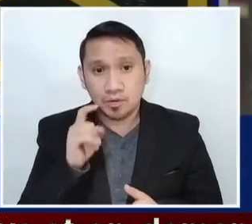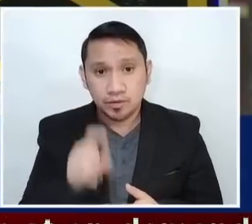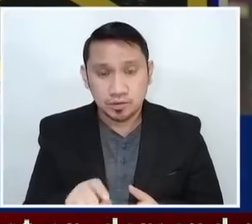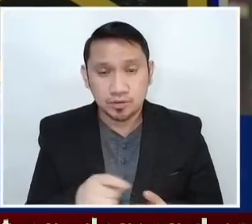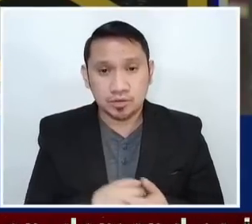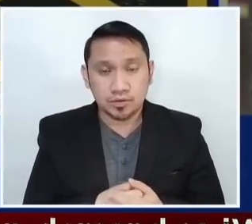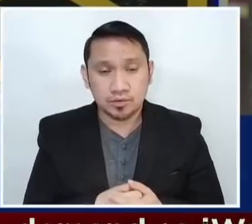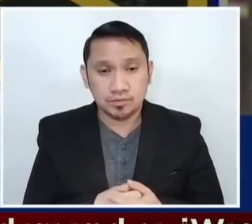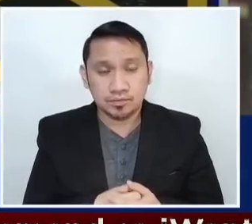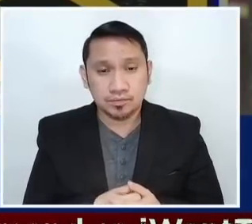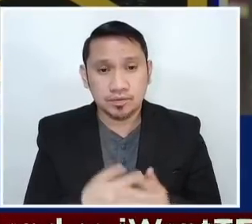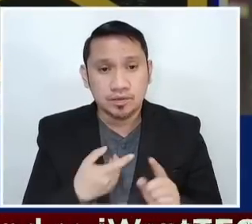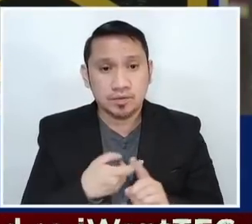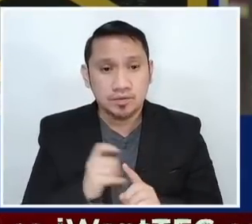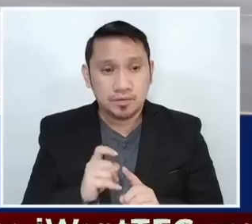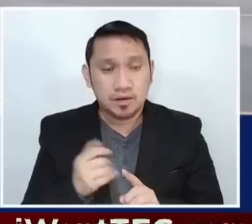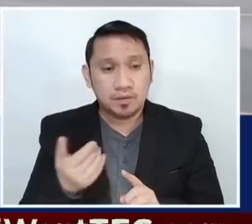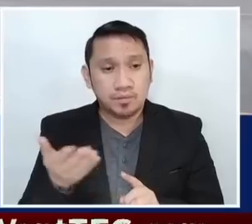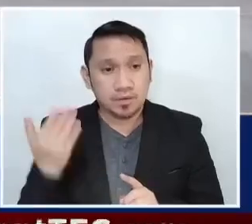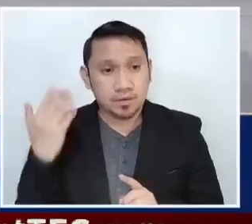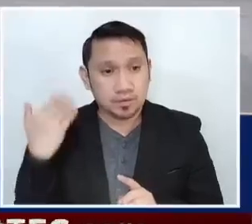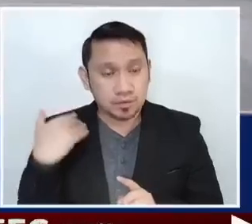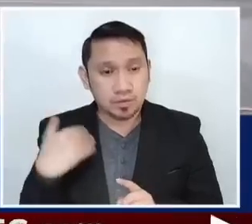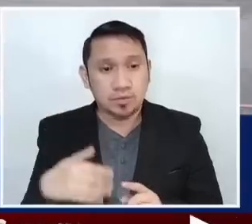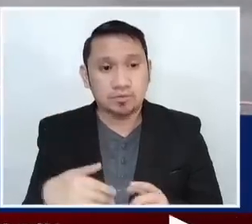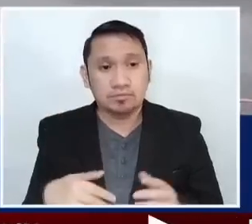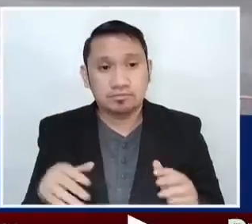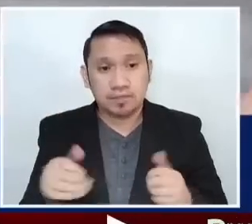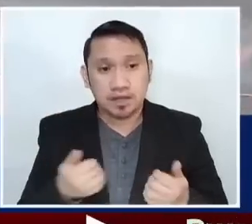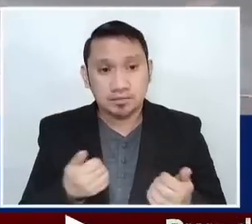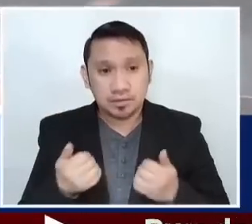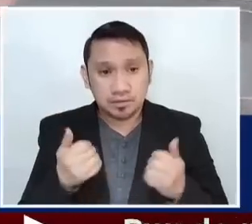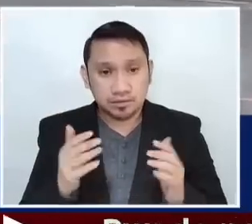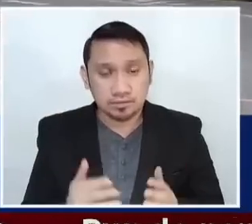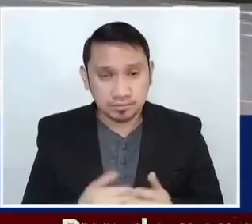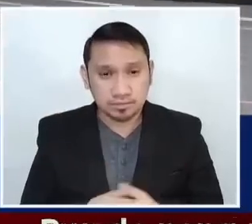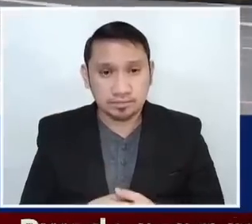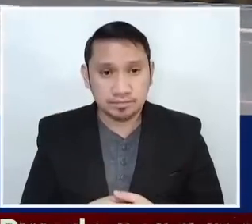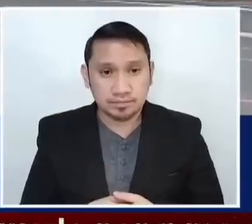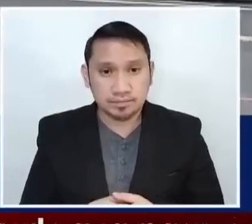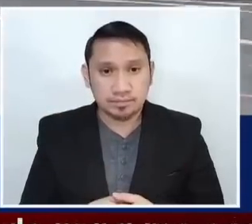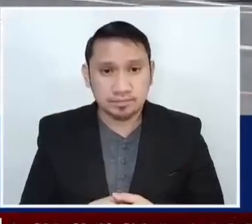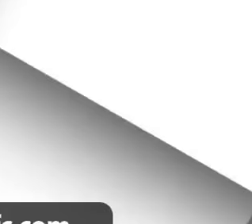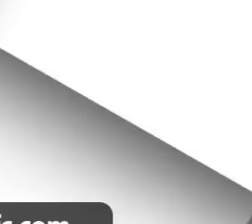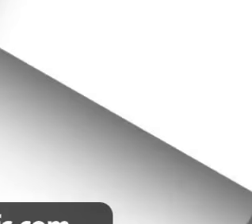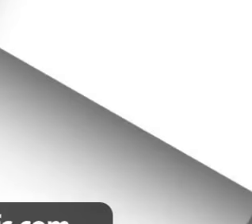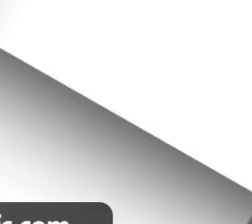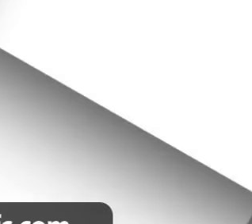na inisyu ng dating administrasyon. Jackie Manabat, ABS-CBN News.